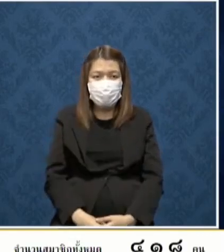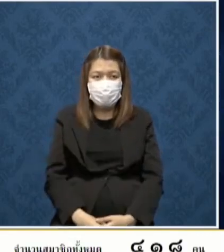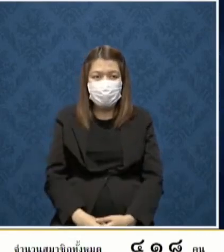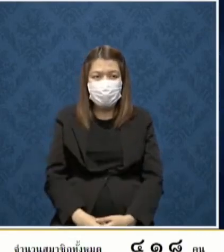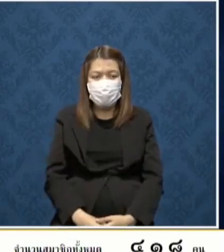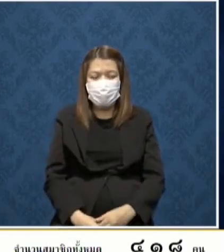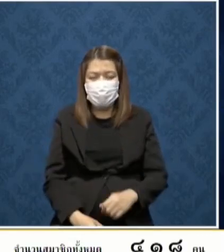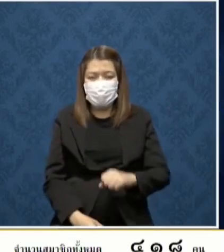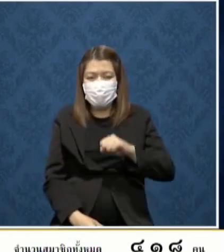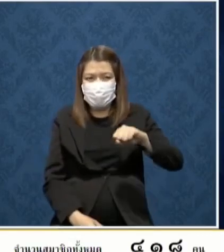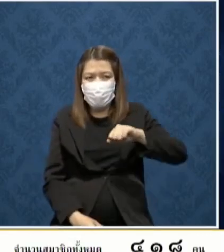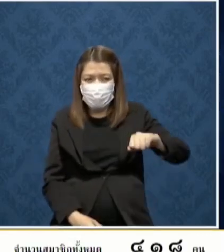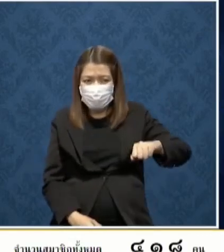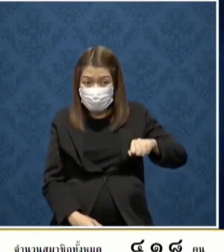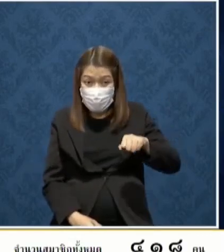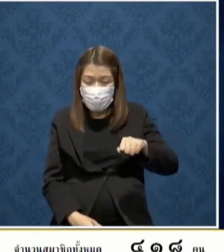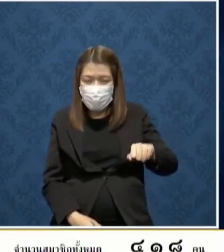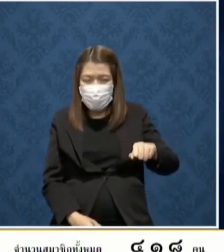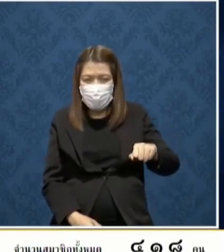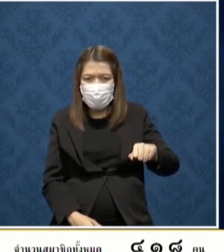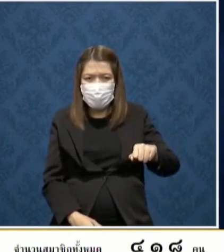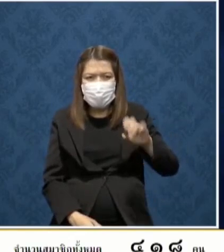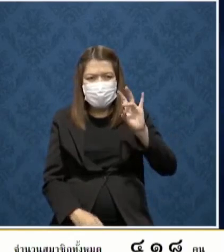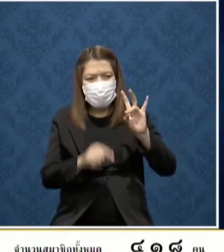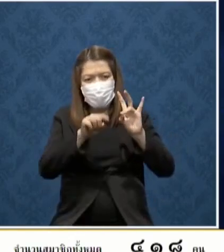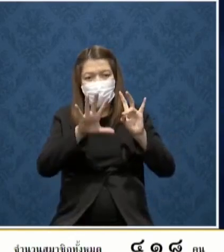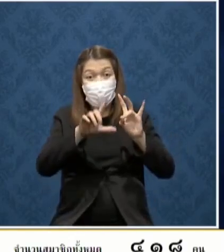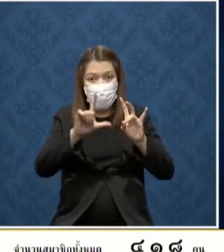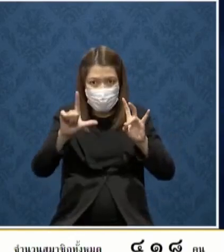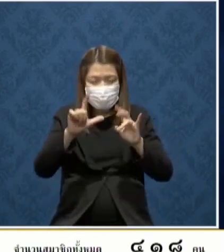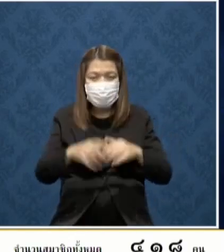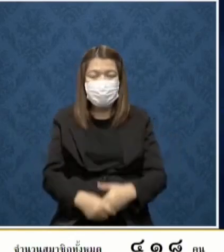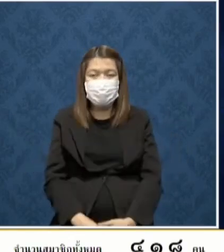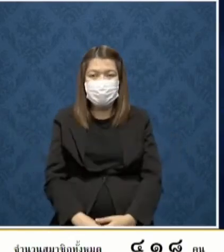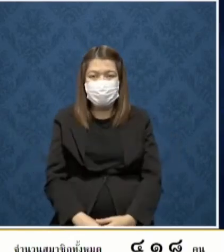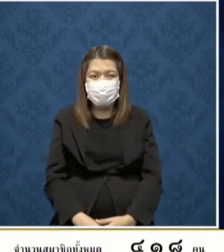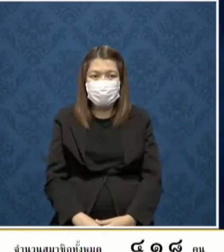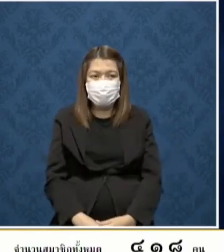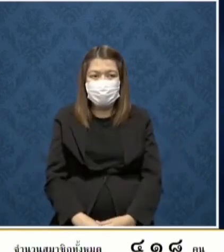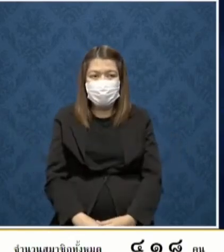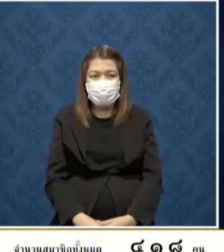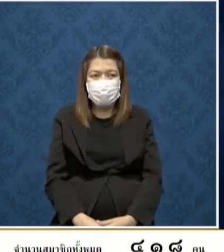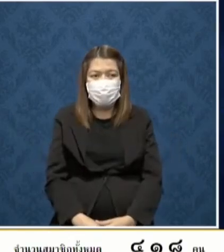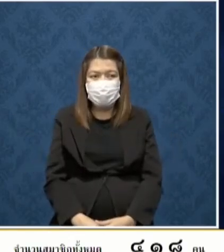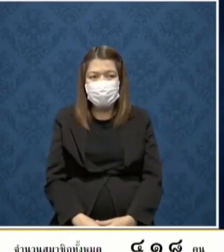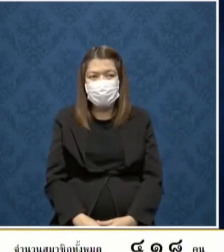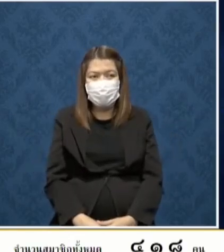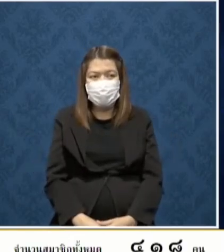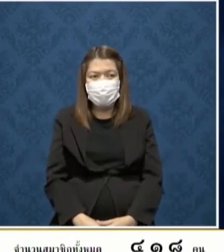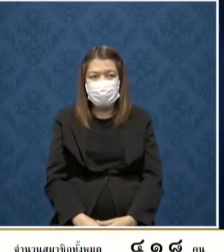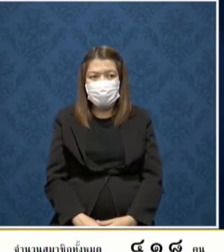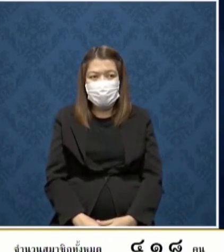ีรฝั่งซ้าย มลค่า 7.5 ลานบาทธรรธานครับ ผมนกไม่ออกเลยครับว่